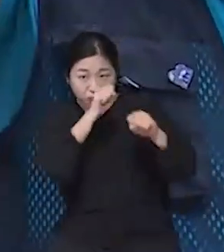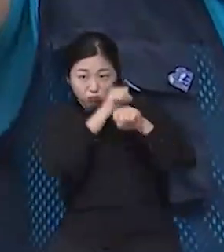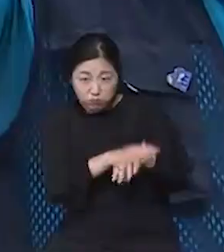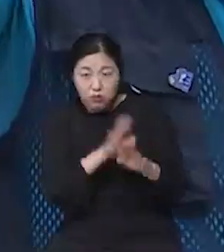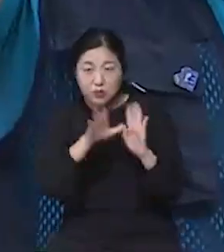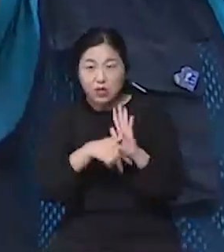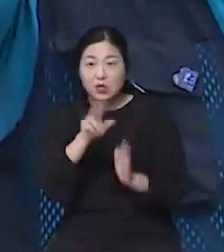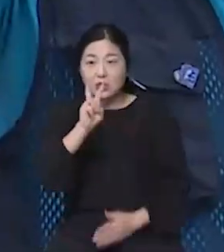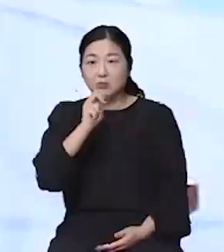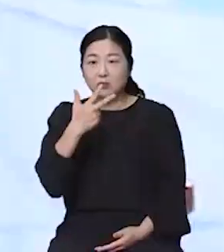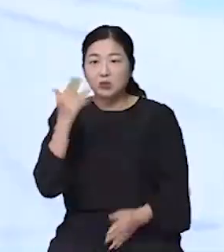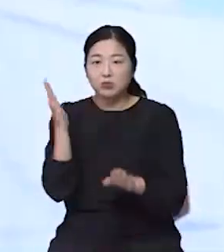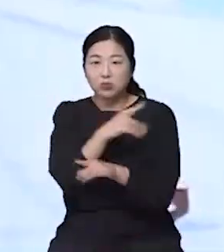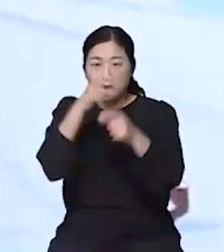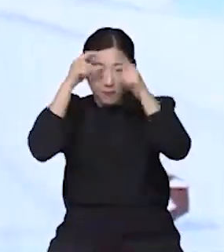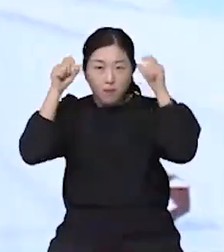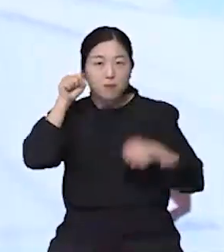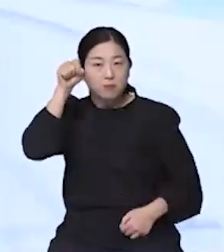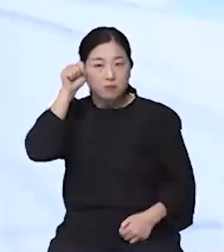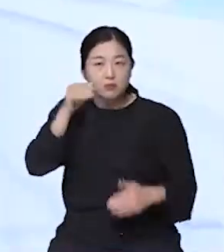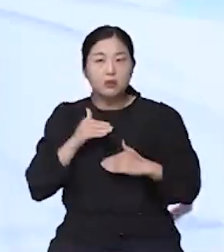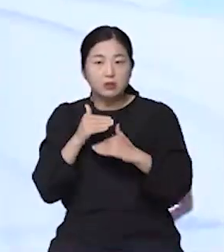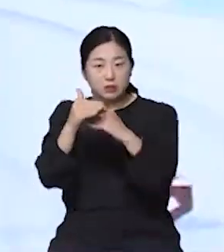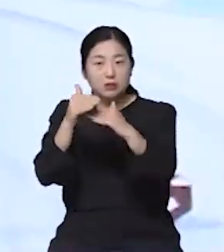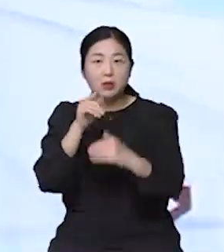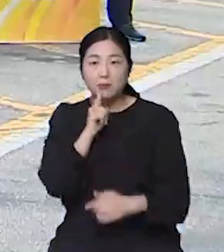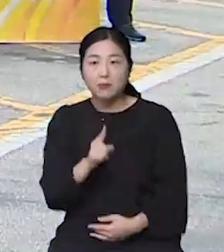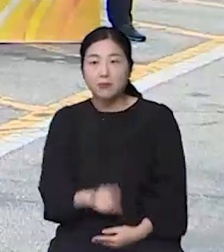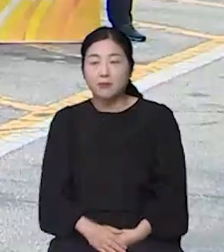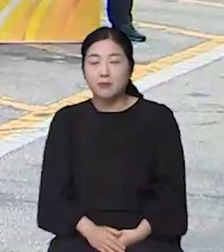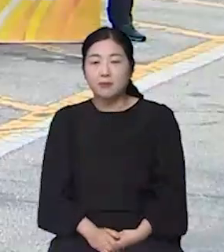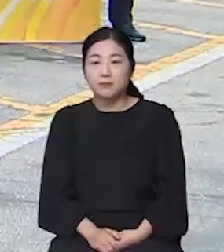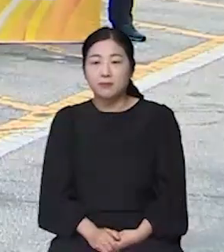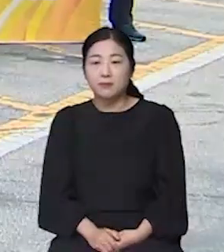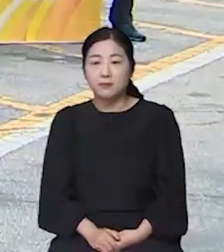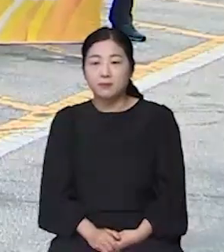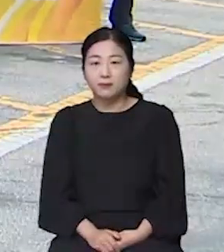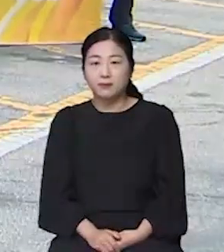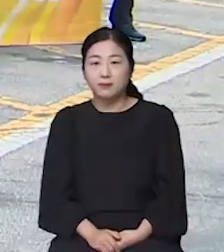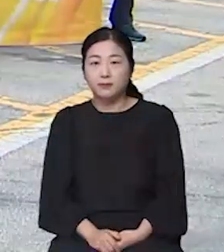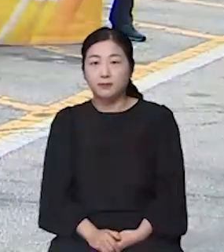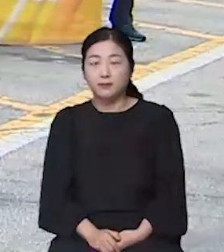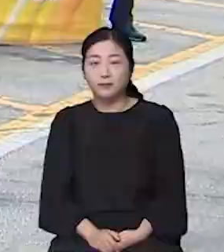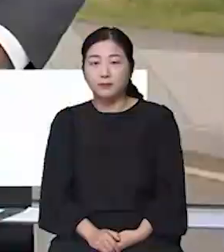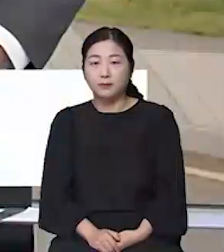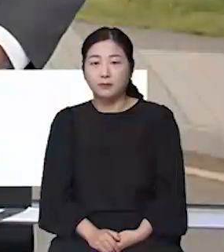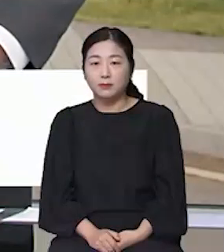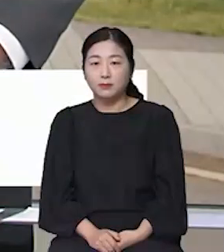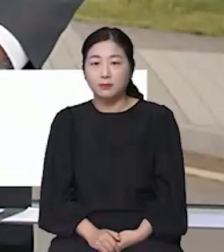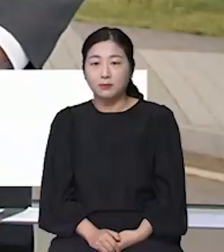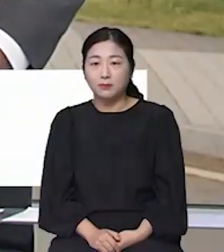오는 27일부터 실시할 계획입니다. KBC 구영슬입니다.